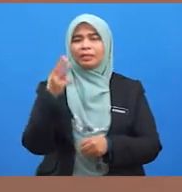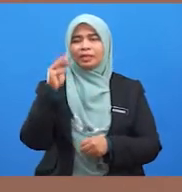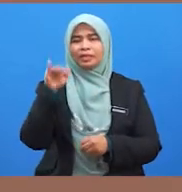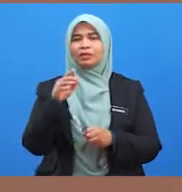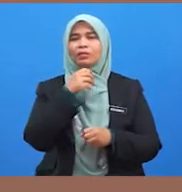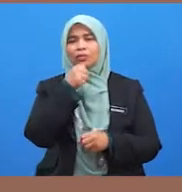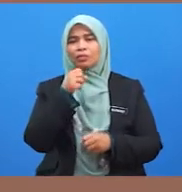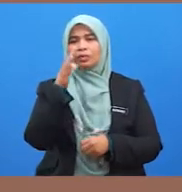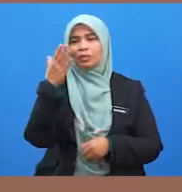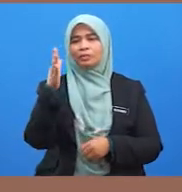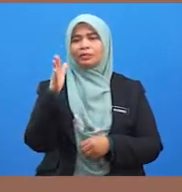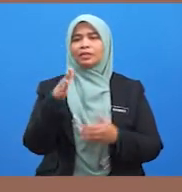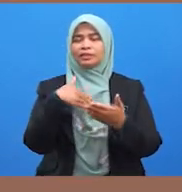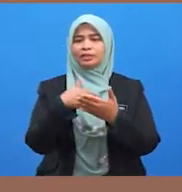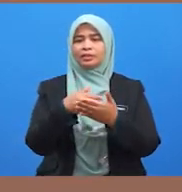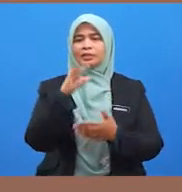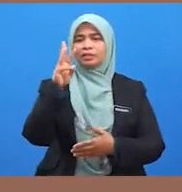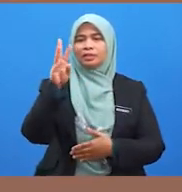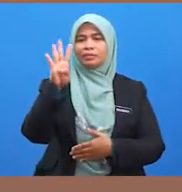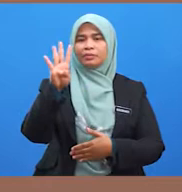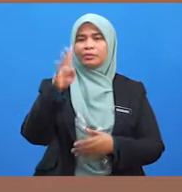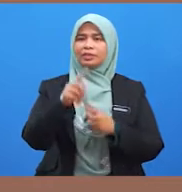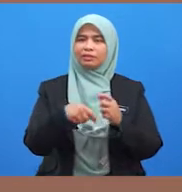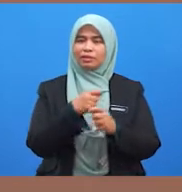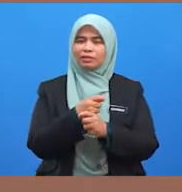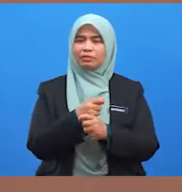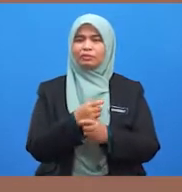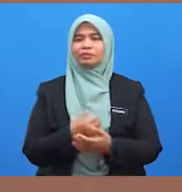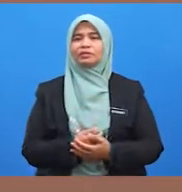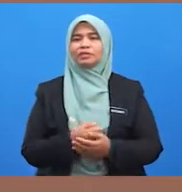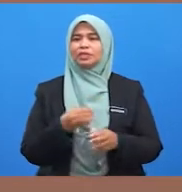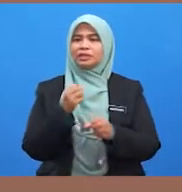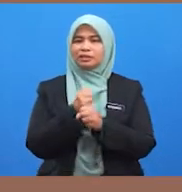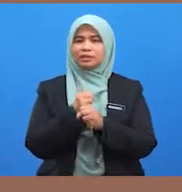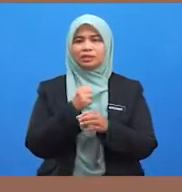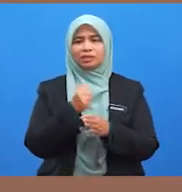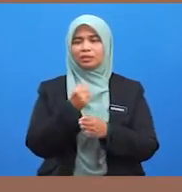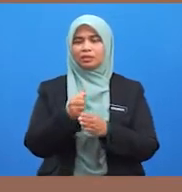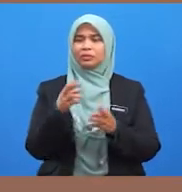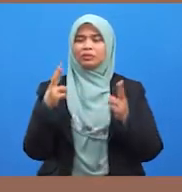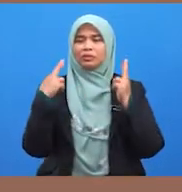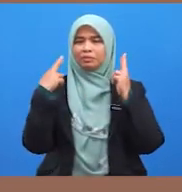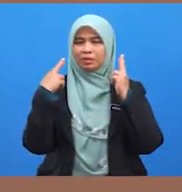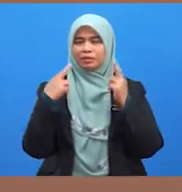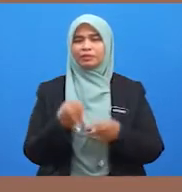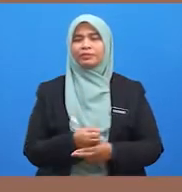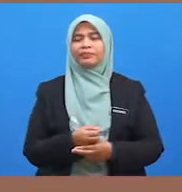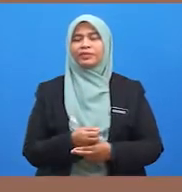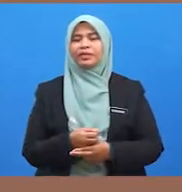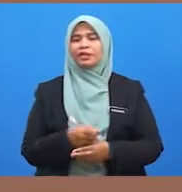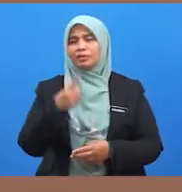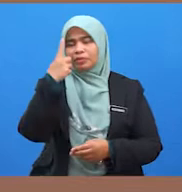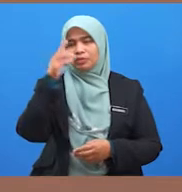hingga 64 tahun sama ada yang bekerja atau menganggur. Untuk